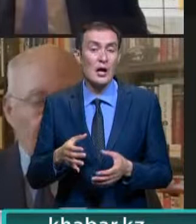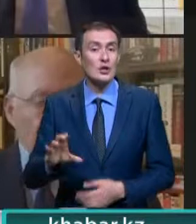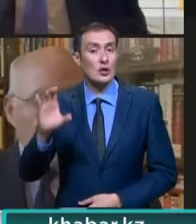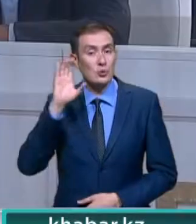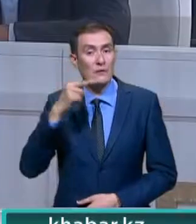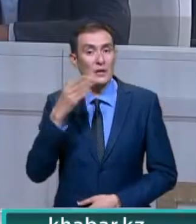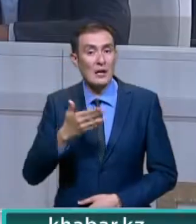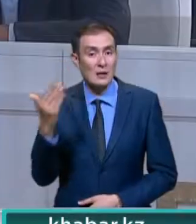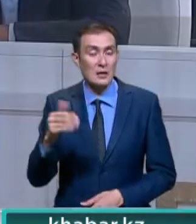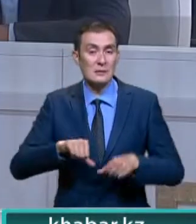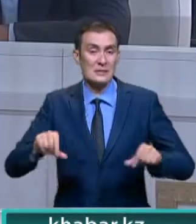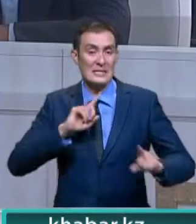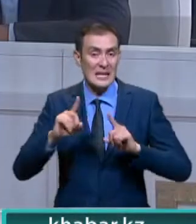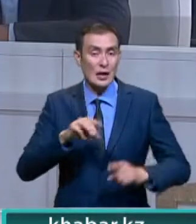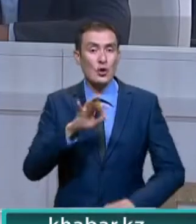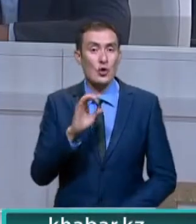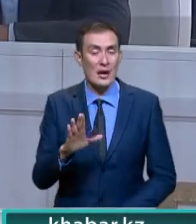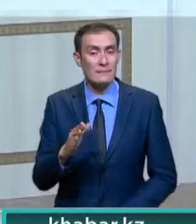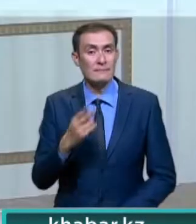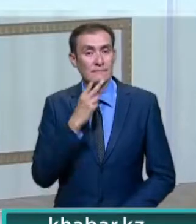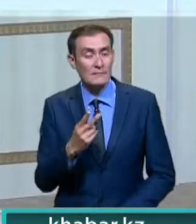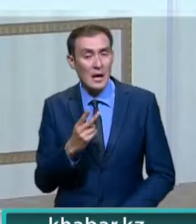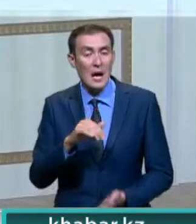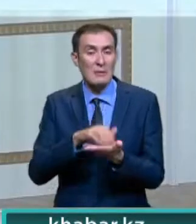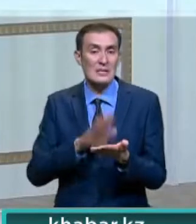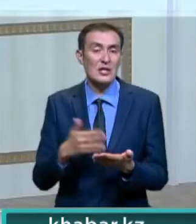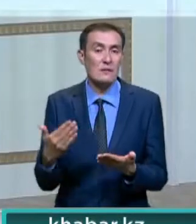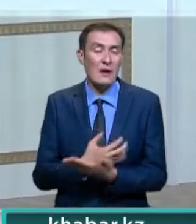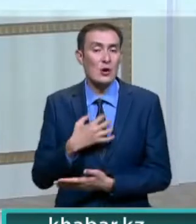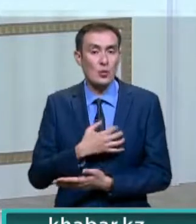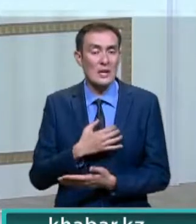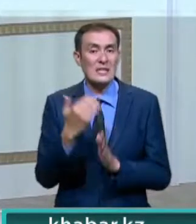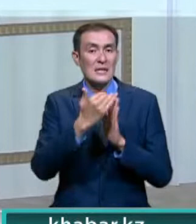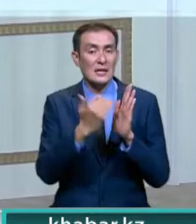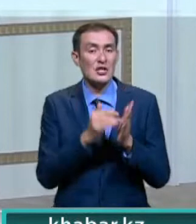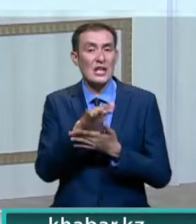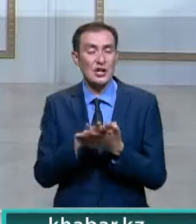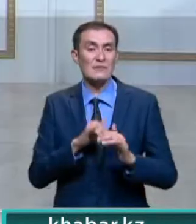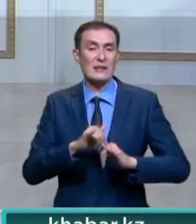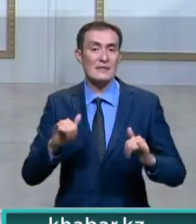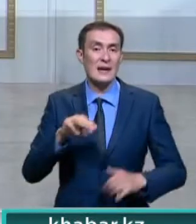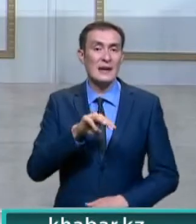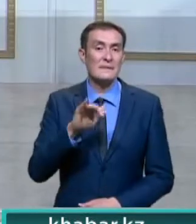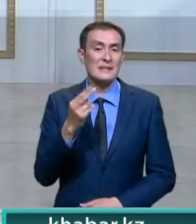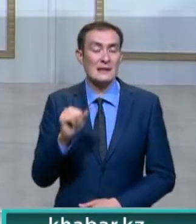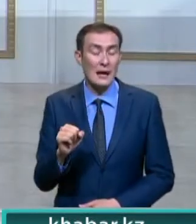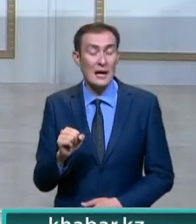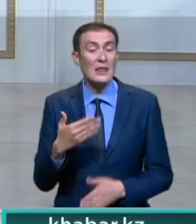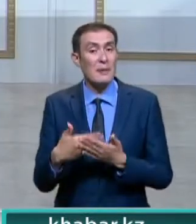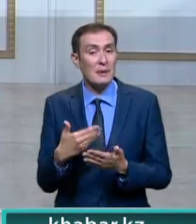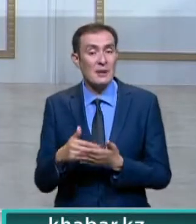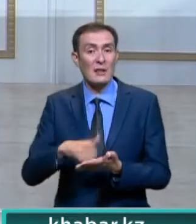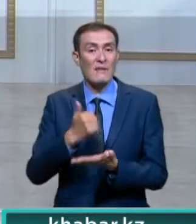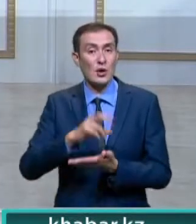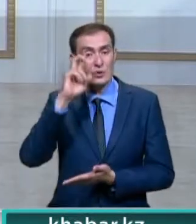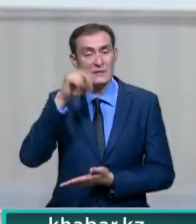Заслушав доклады участников заседания, Касым-Жомарт Токаев обозначил ряд актуальных задач дальнейшего развития МФЦА. В частности,